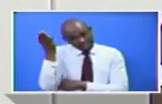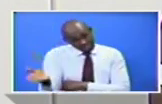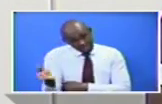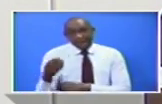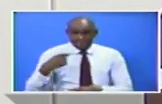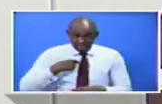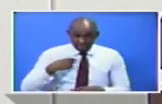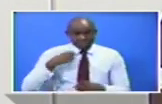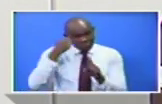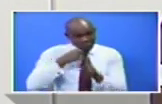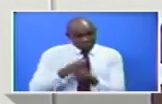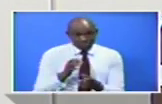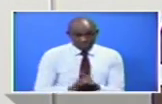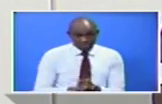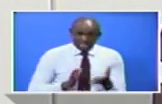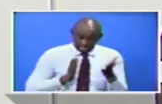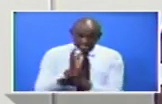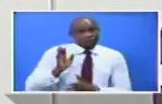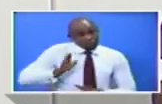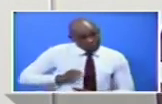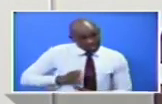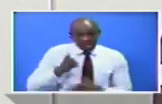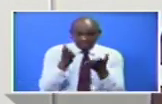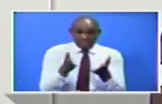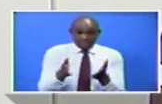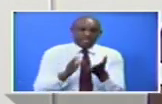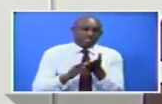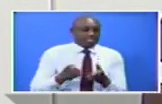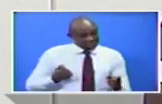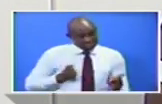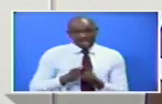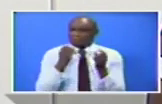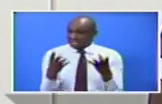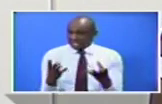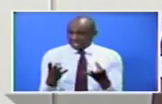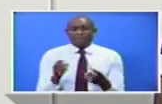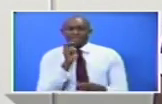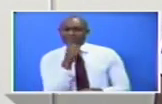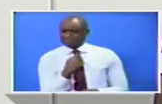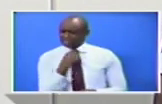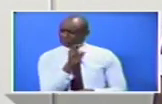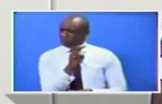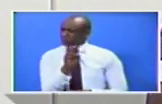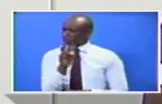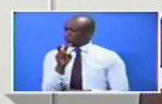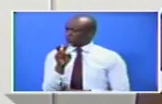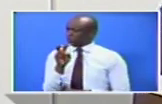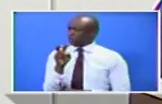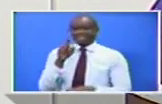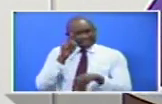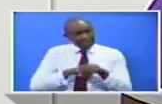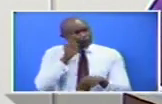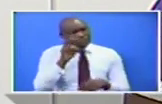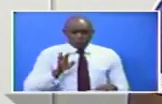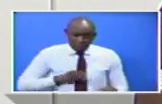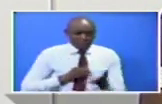na advocate rights za wanawake asoa kina dada. Kwa sababu niliangalia nikaona ukija katika hali ya kina